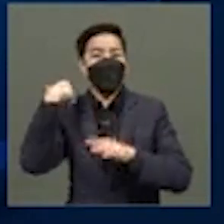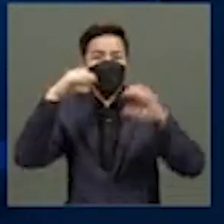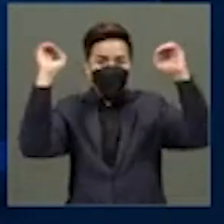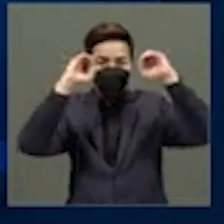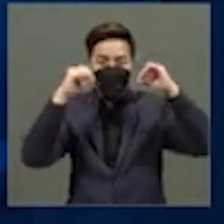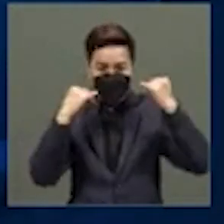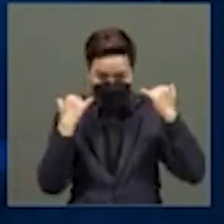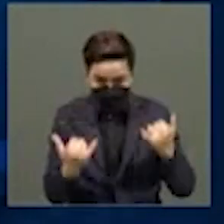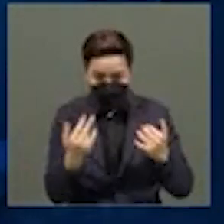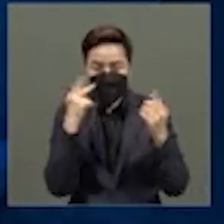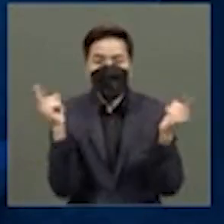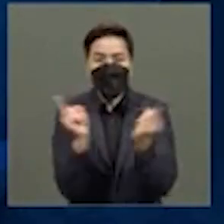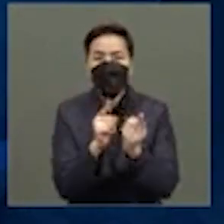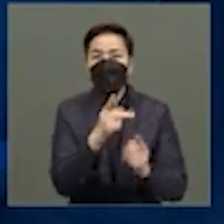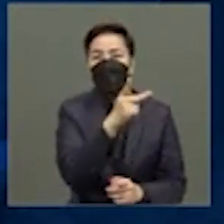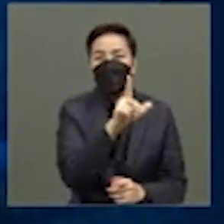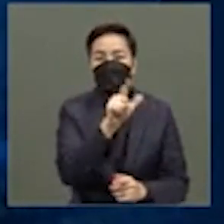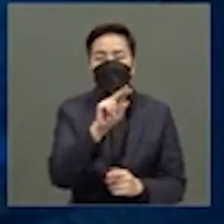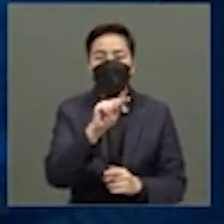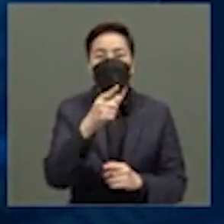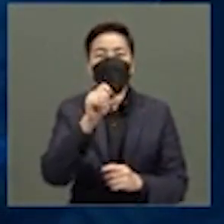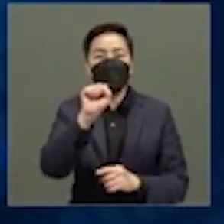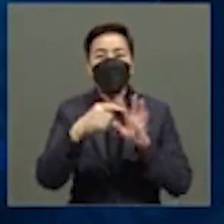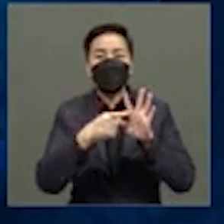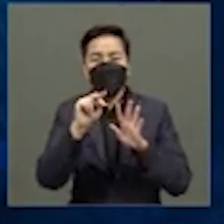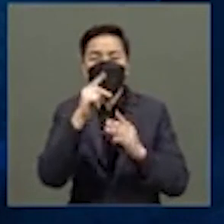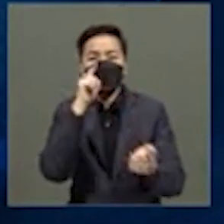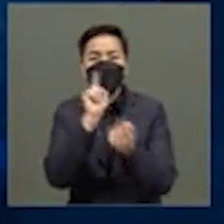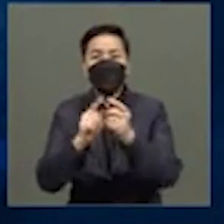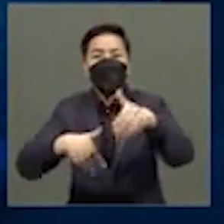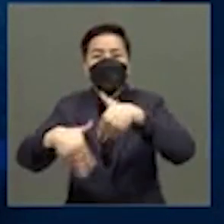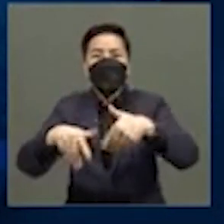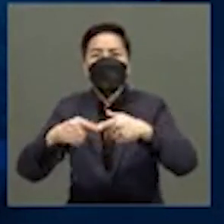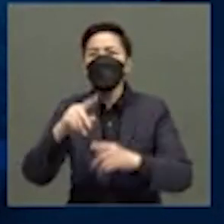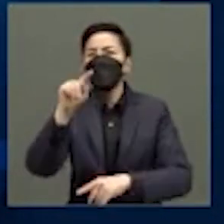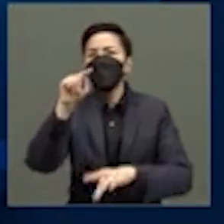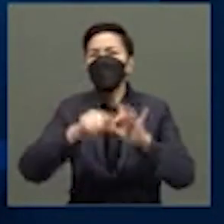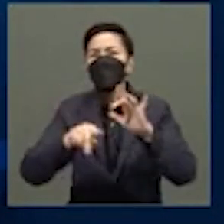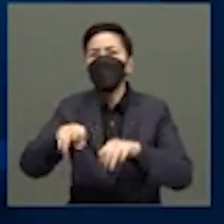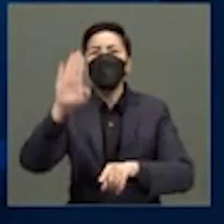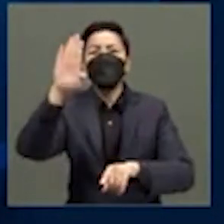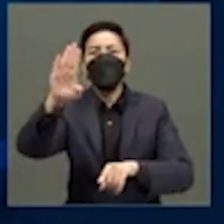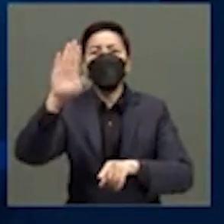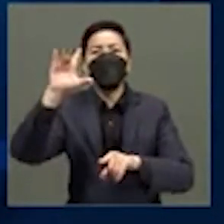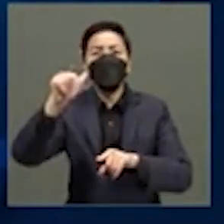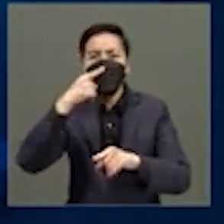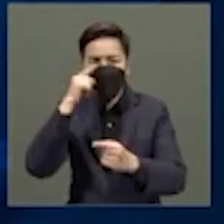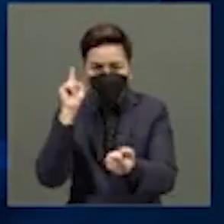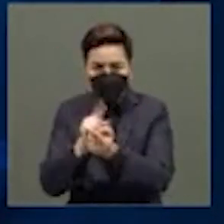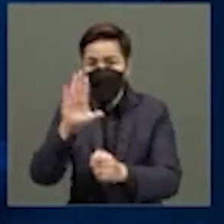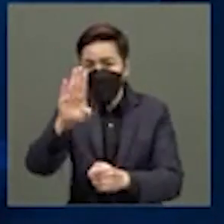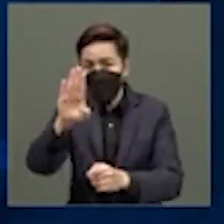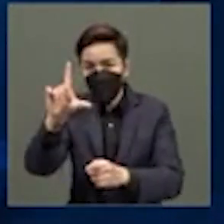ต่ว่าวันนี้มีรายงานพบจากการคัดกรองเชิงรุกที่ชุมชนคลองต้นไทรบางลำพูล่างมีการรายง